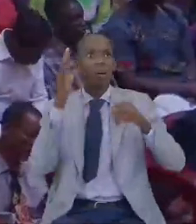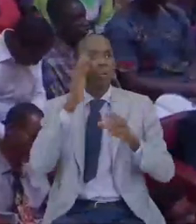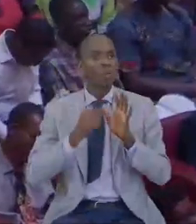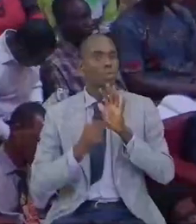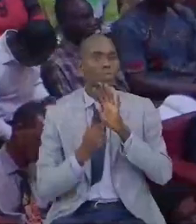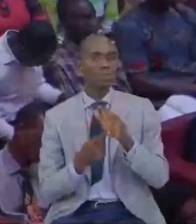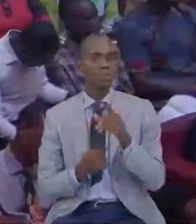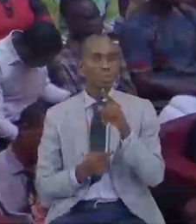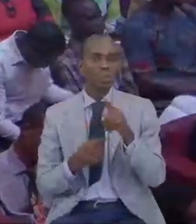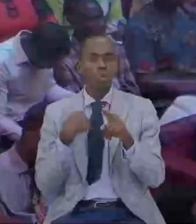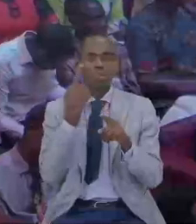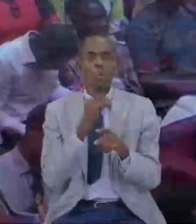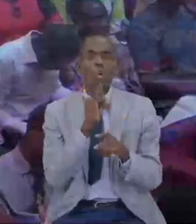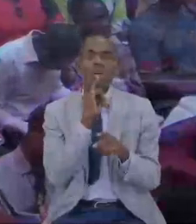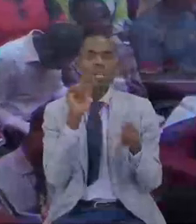semblable cet homme.